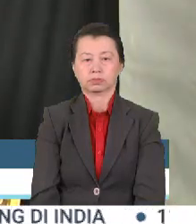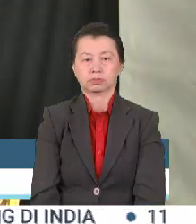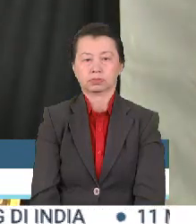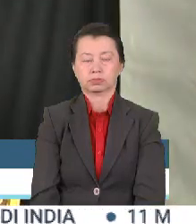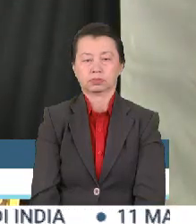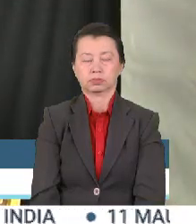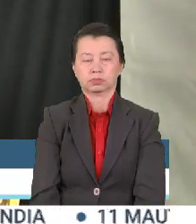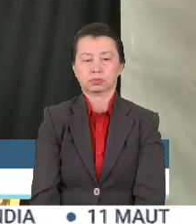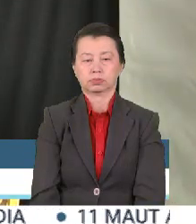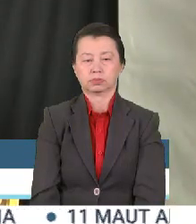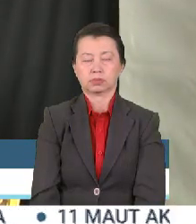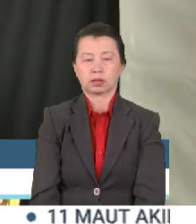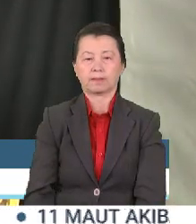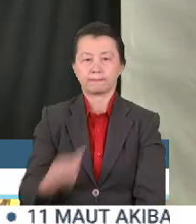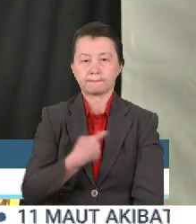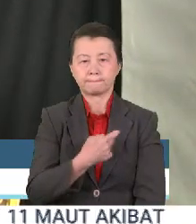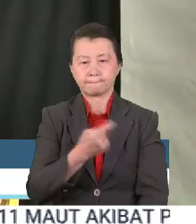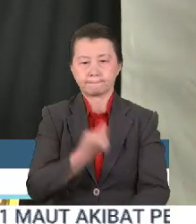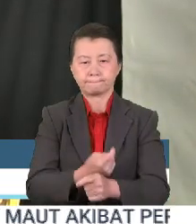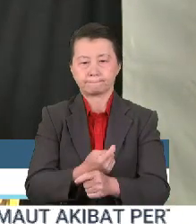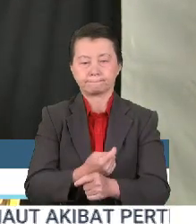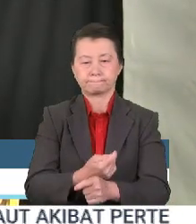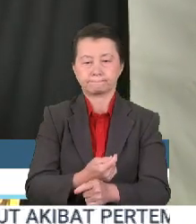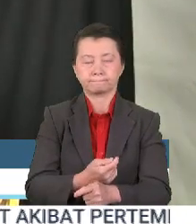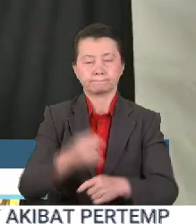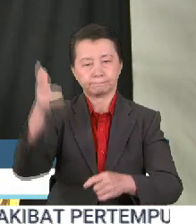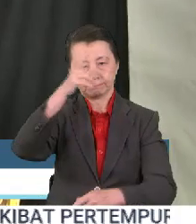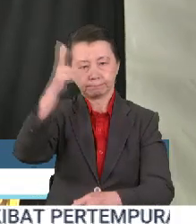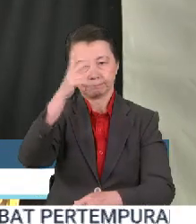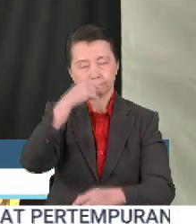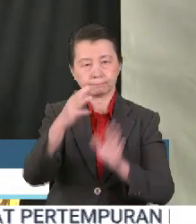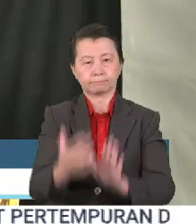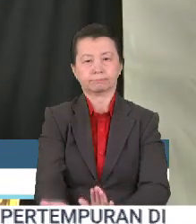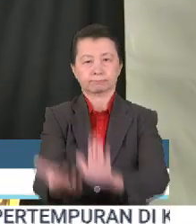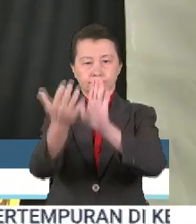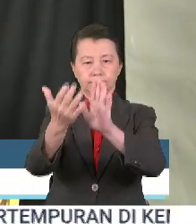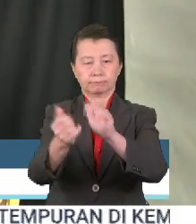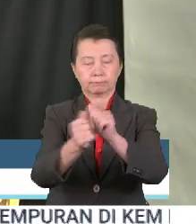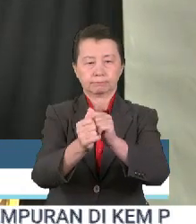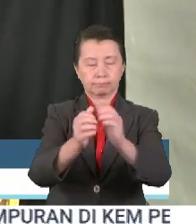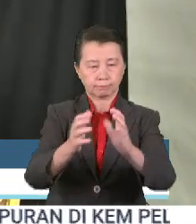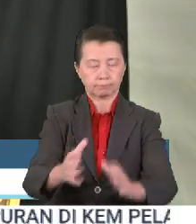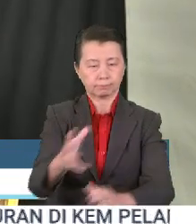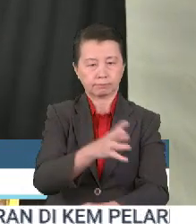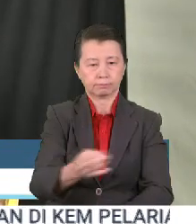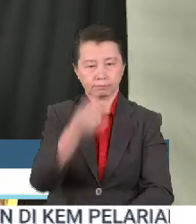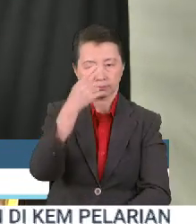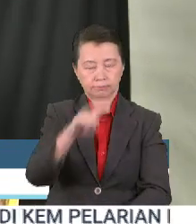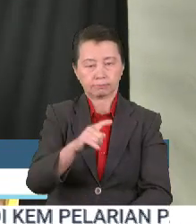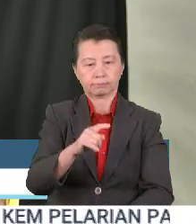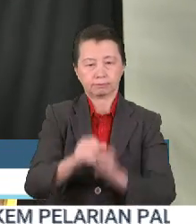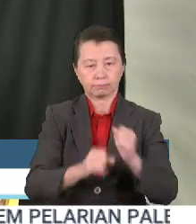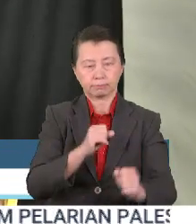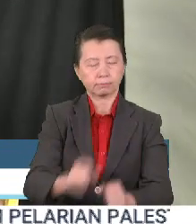Bahawa WQ Park ialah penyediaan perkhidmatan pemulihan terkemuka di Malaysia. Dan WQ Park